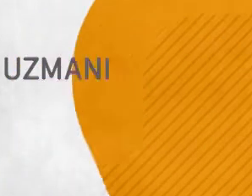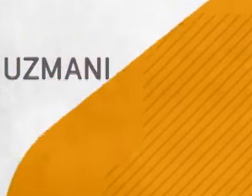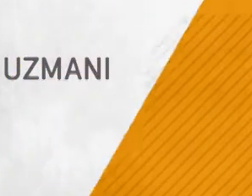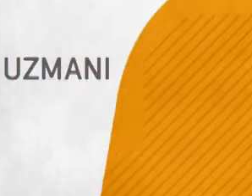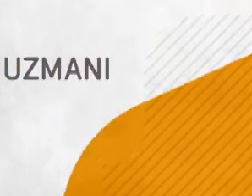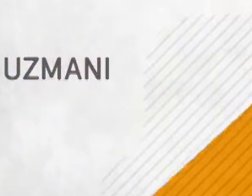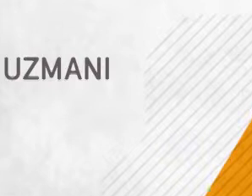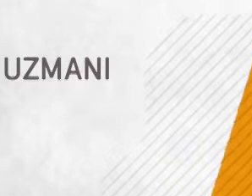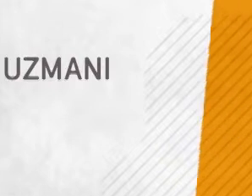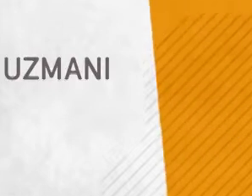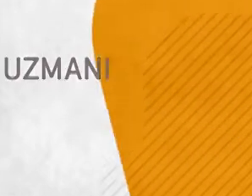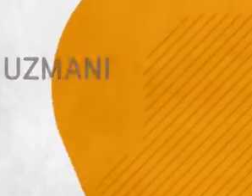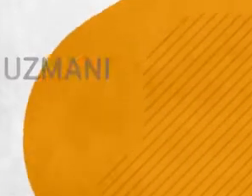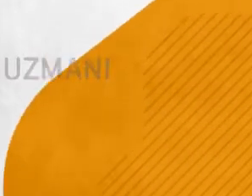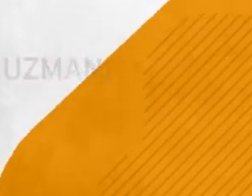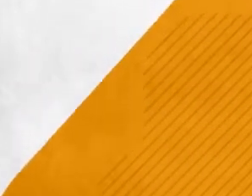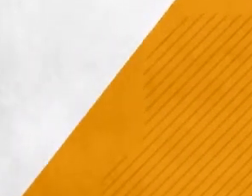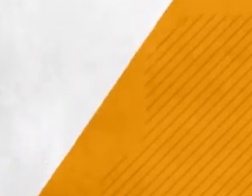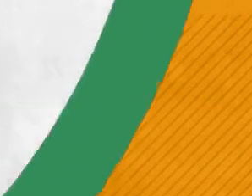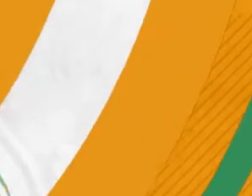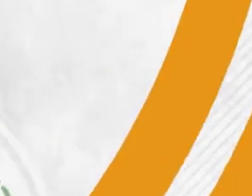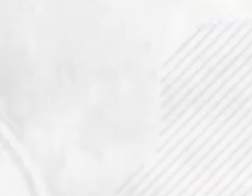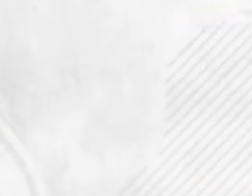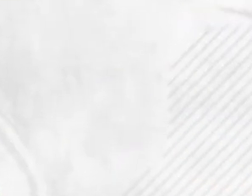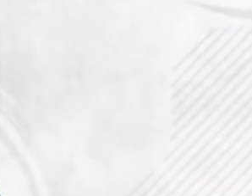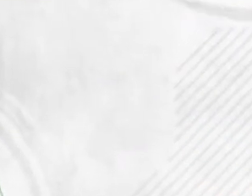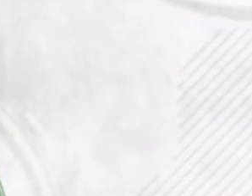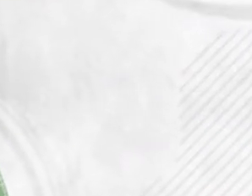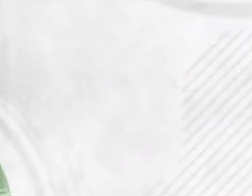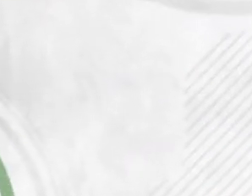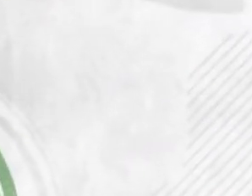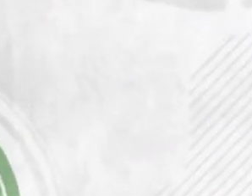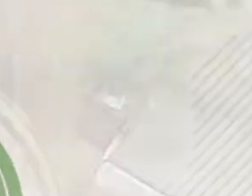Aksu az sonra Yeni Güne Merhaba'da yanıtlıyor.